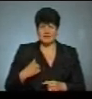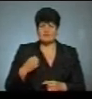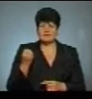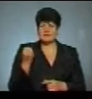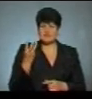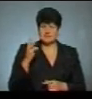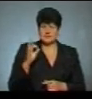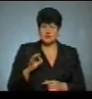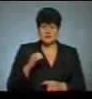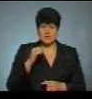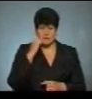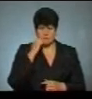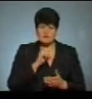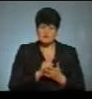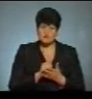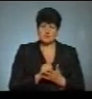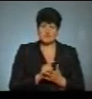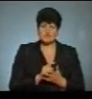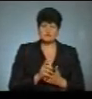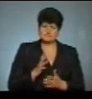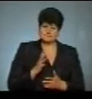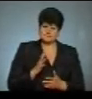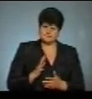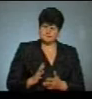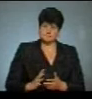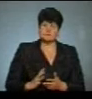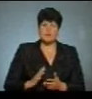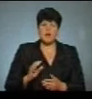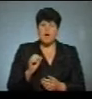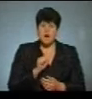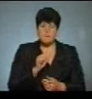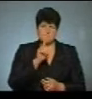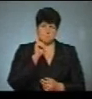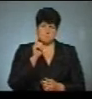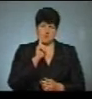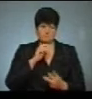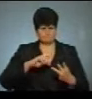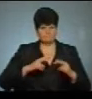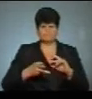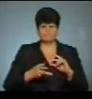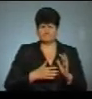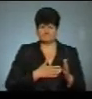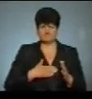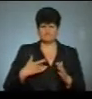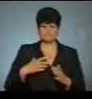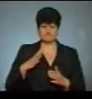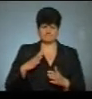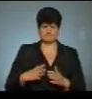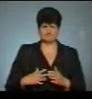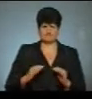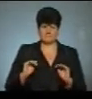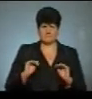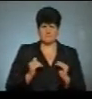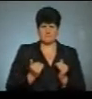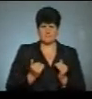13% пенсіонери більш лояльніше до цього ставляться, а молодь, навпаки, ще менше,